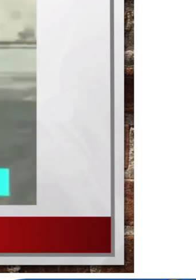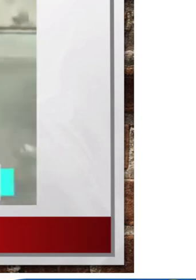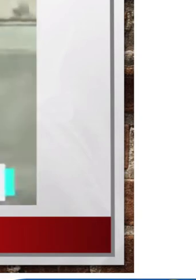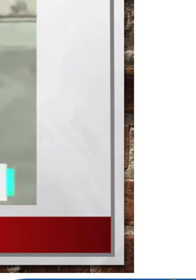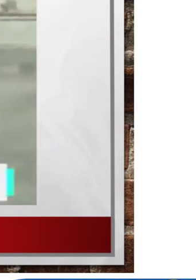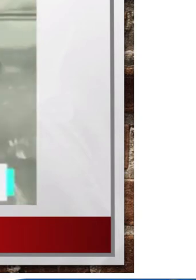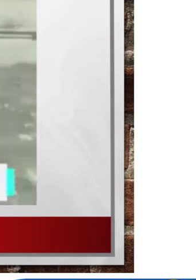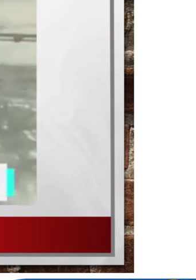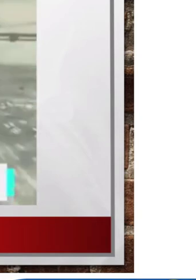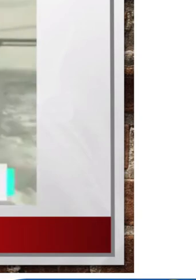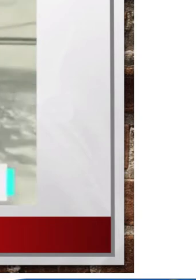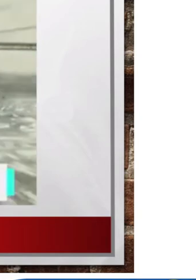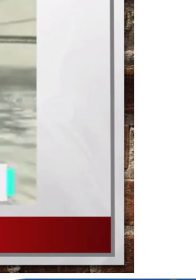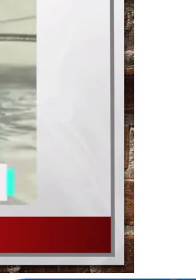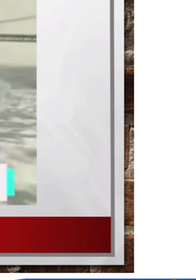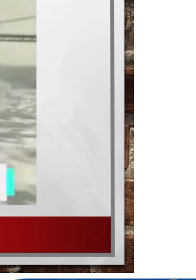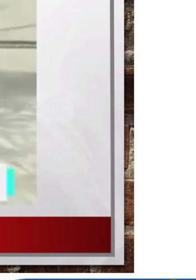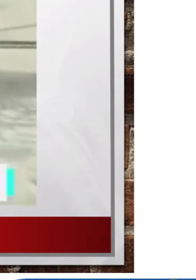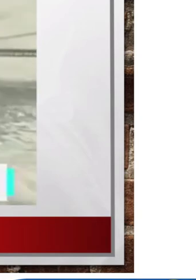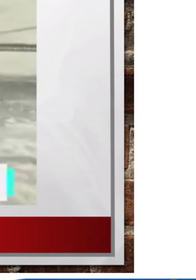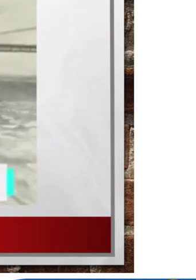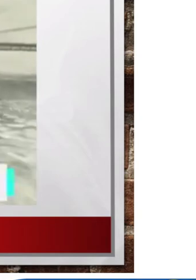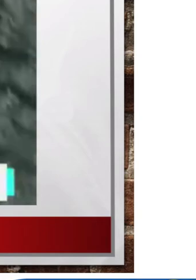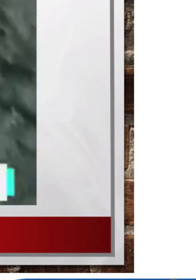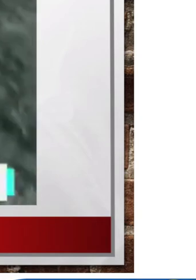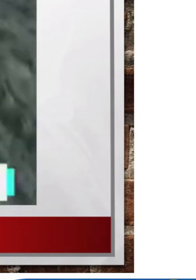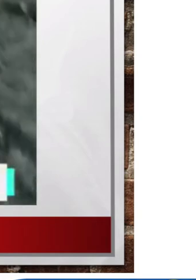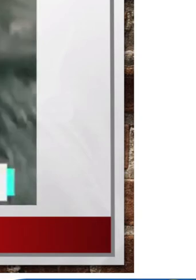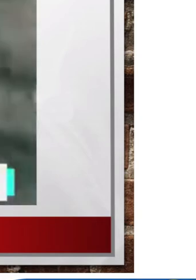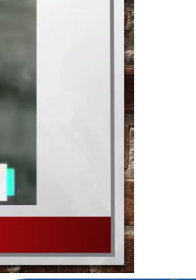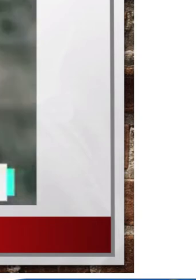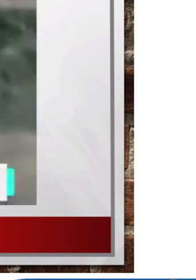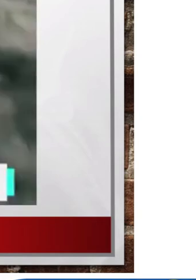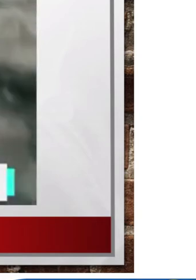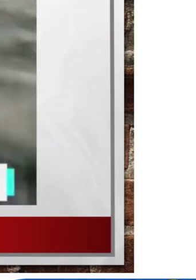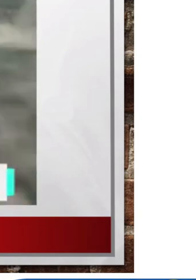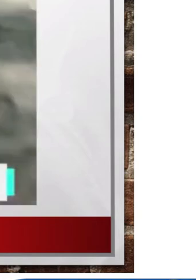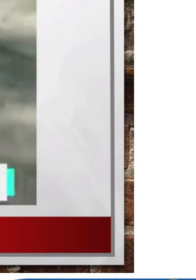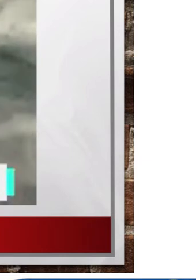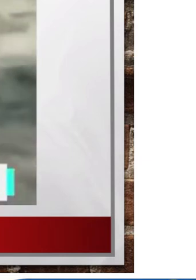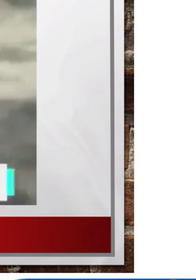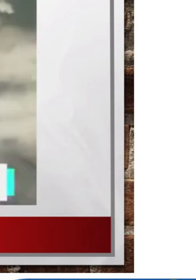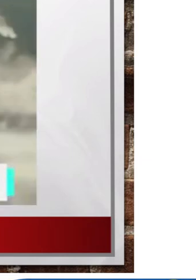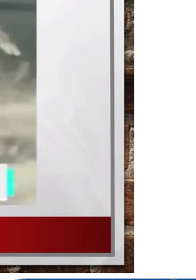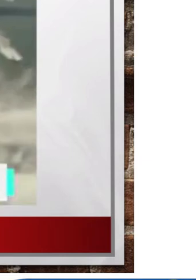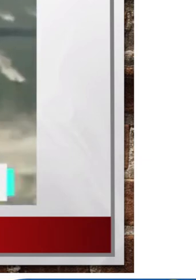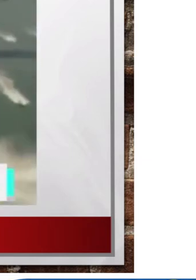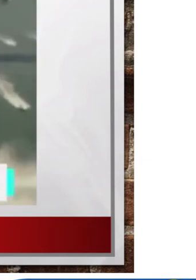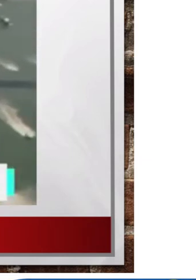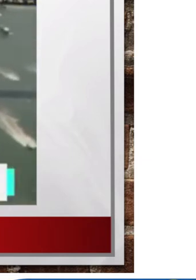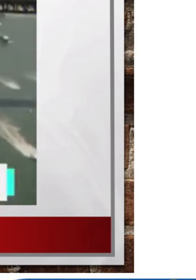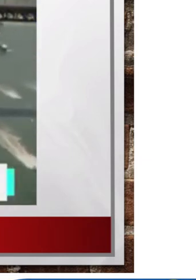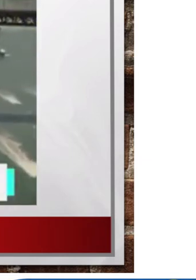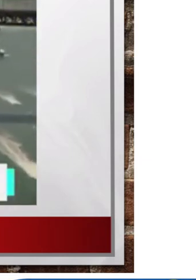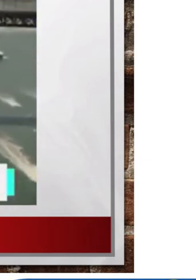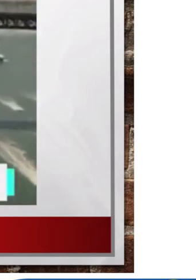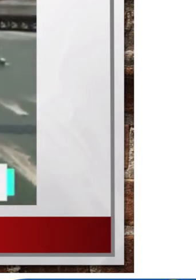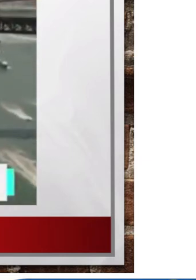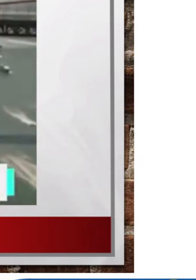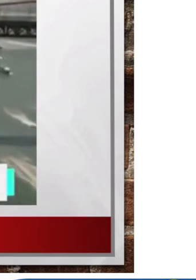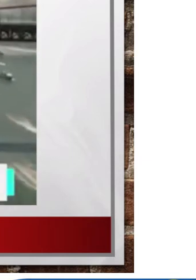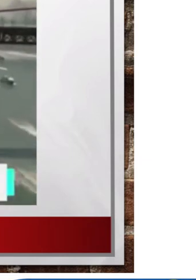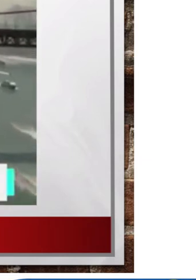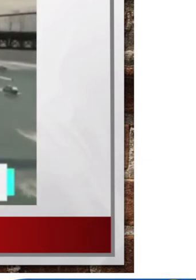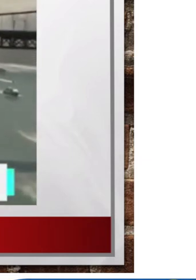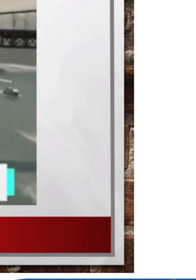remain sa open sea or yung mga naka-angkla sa pier kung merong panahon para pumunta sa open sea,